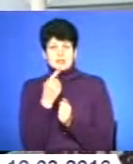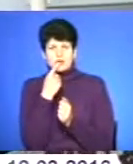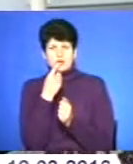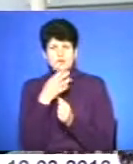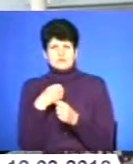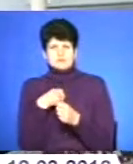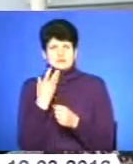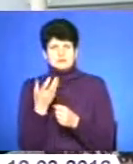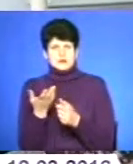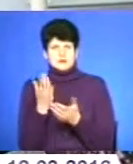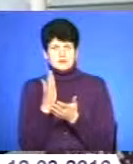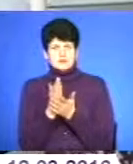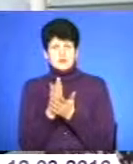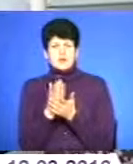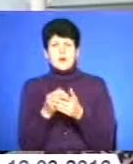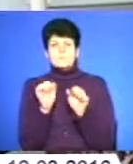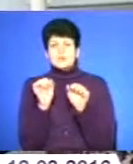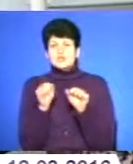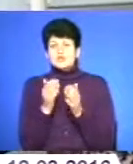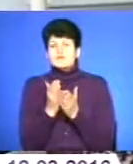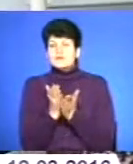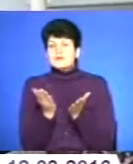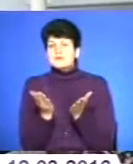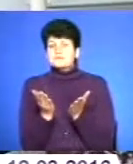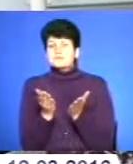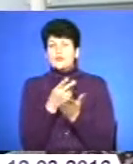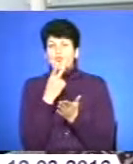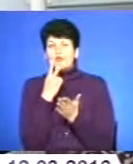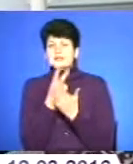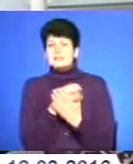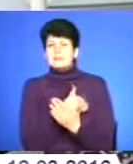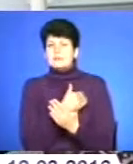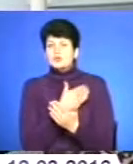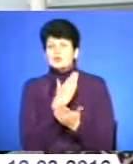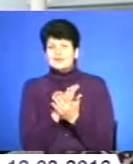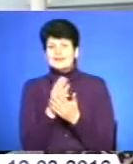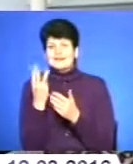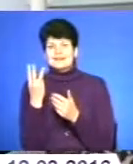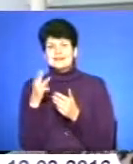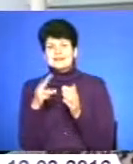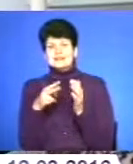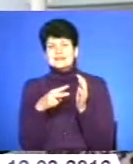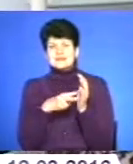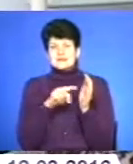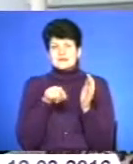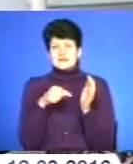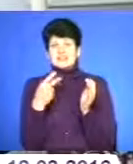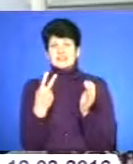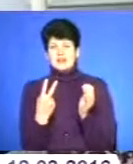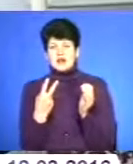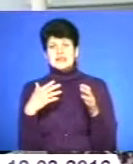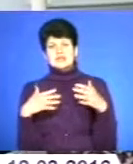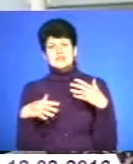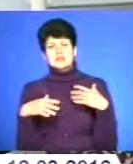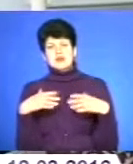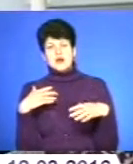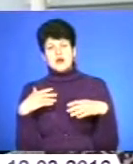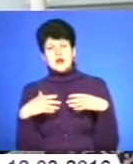кровохаркання, можливо, якісь невеликі показники температури, це 37,2. От, якась